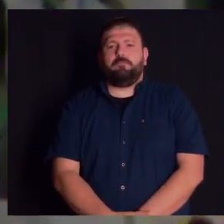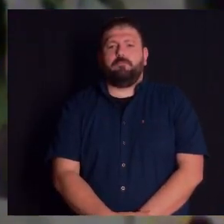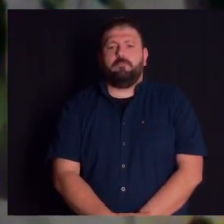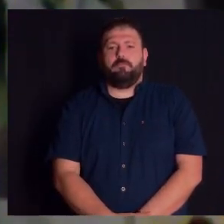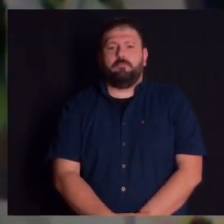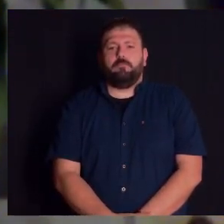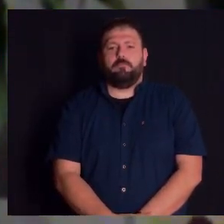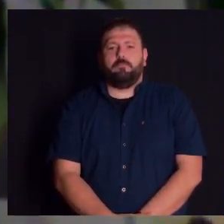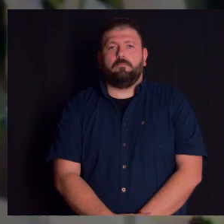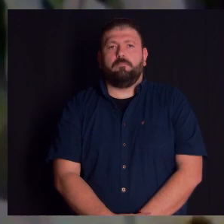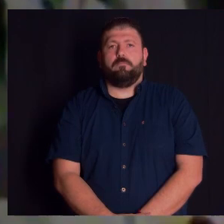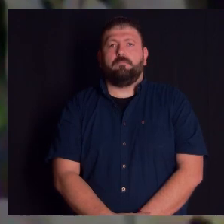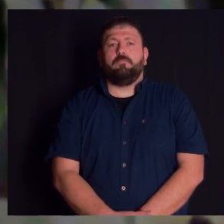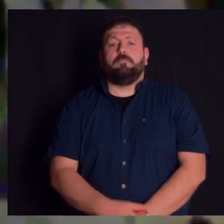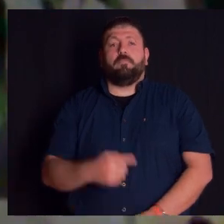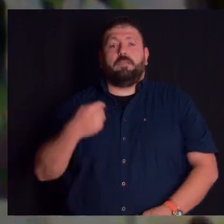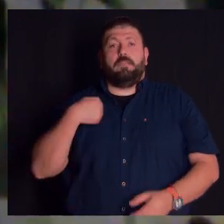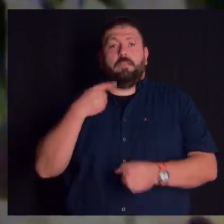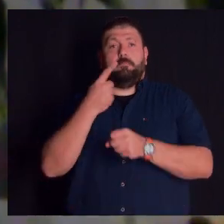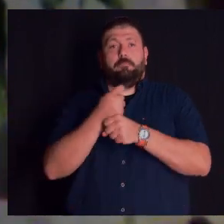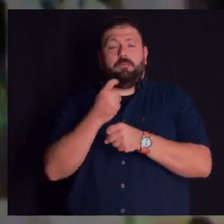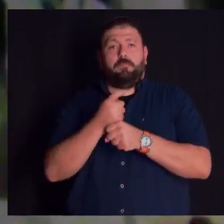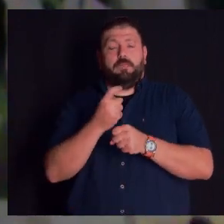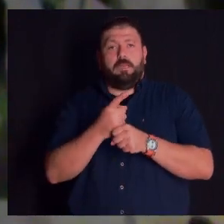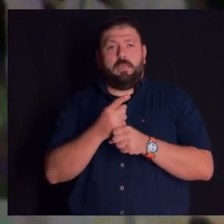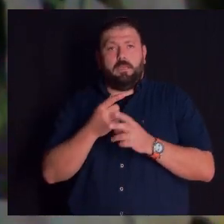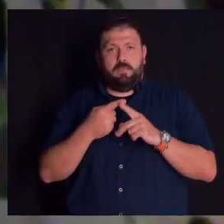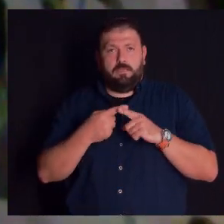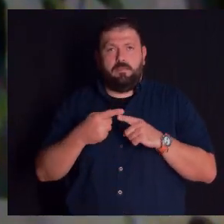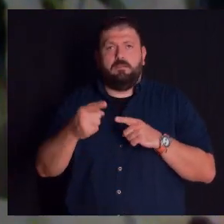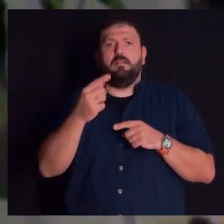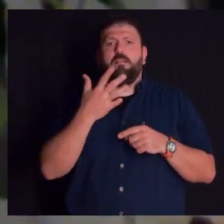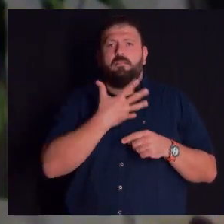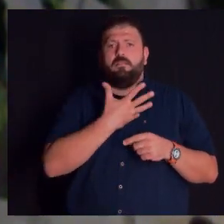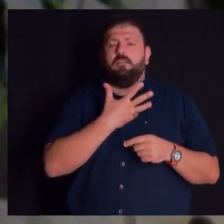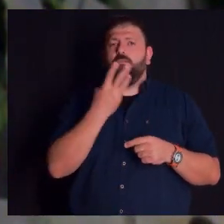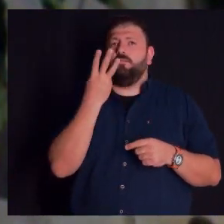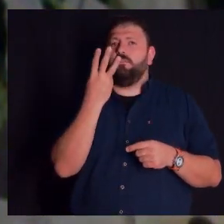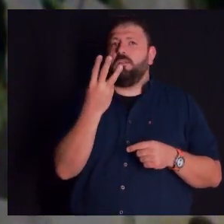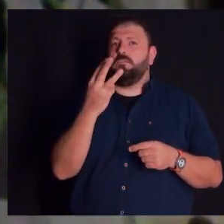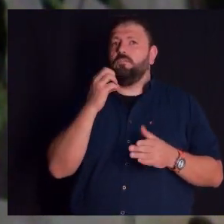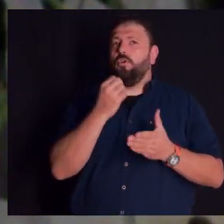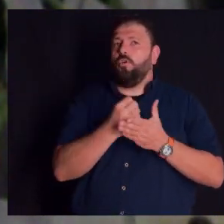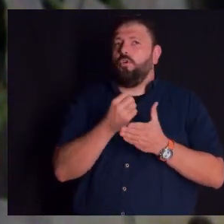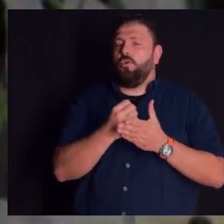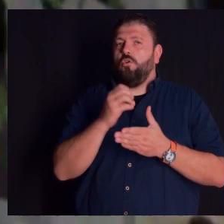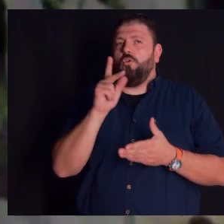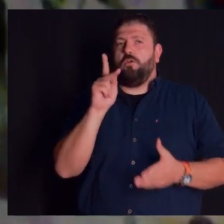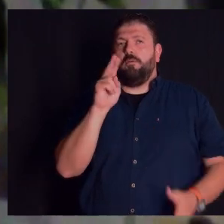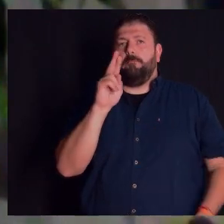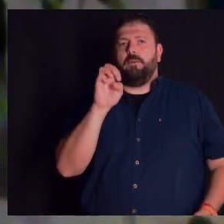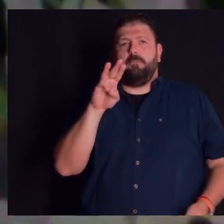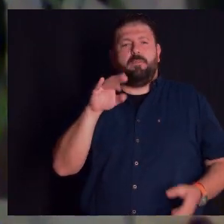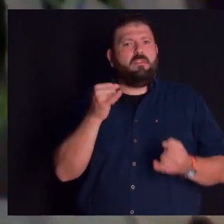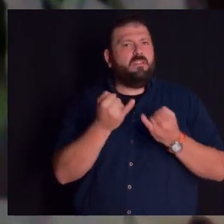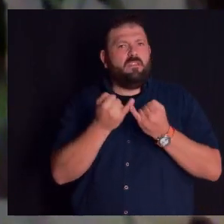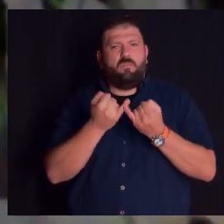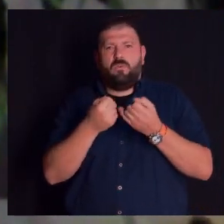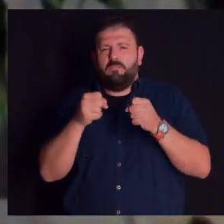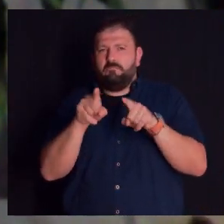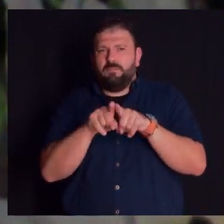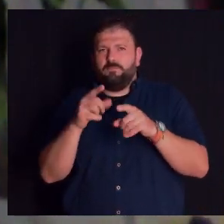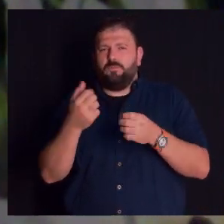период. In my first line, I have three gold premier that